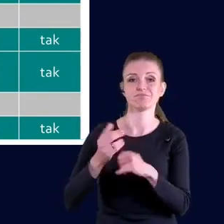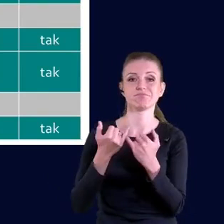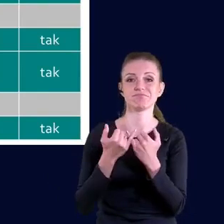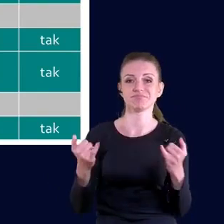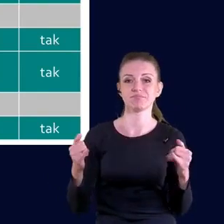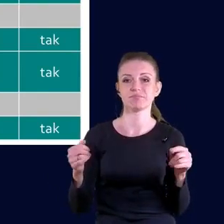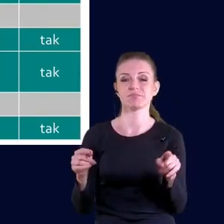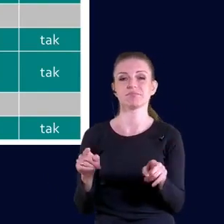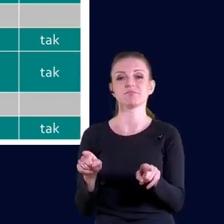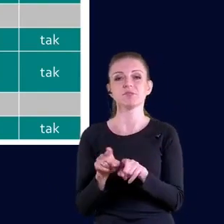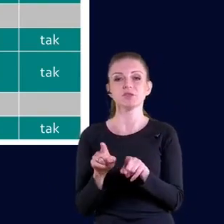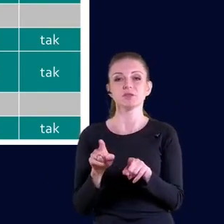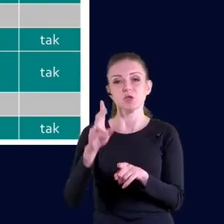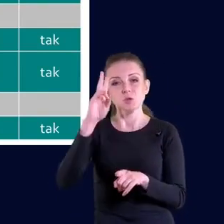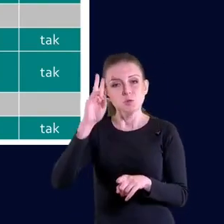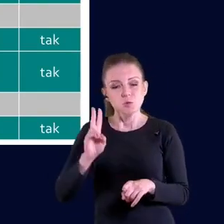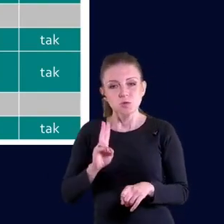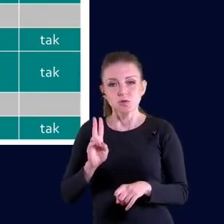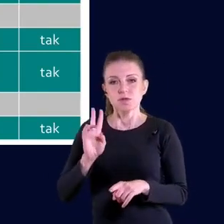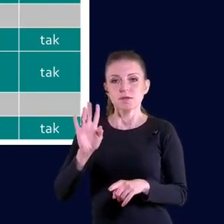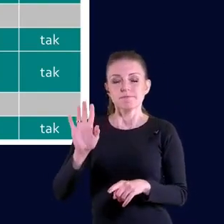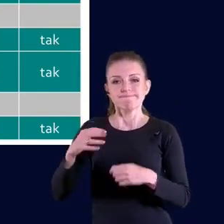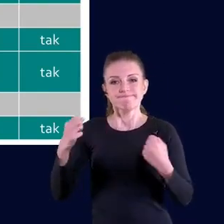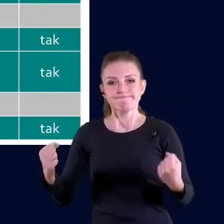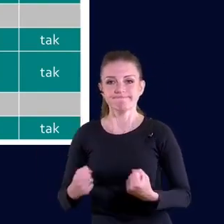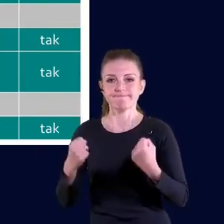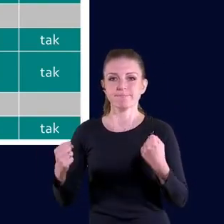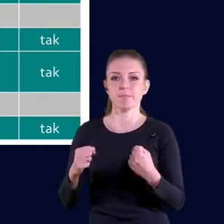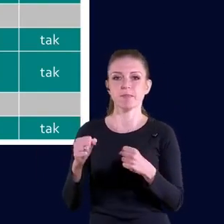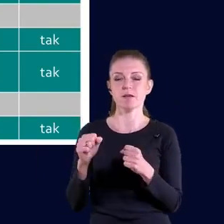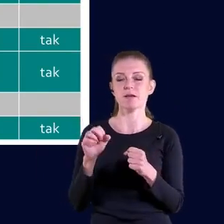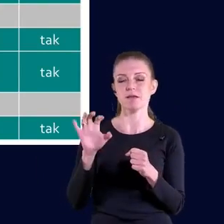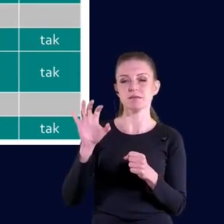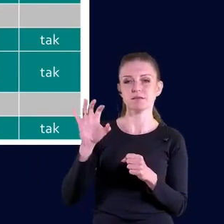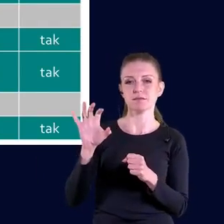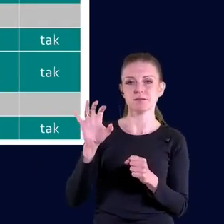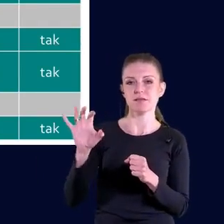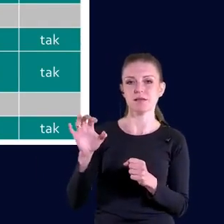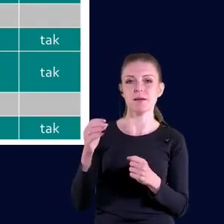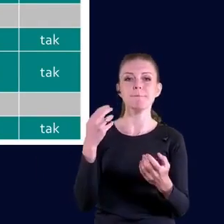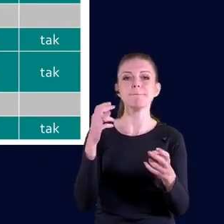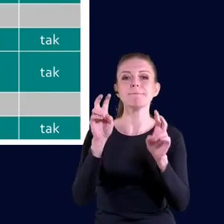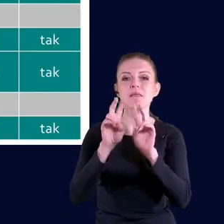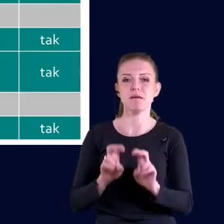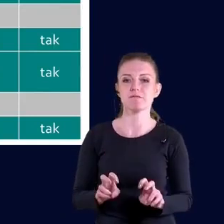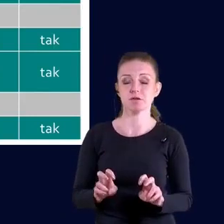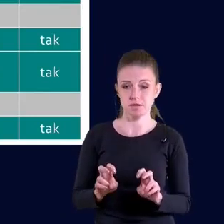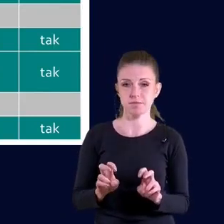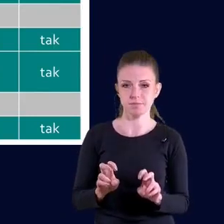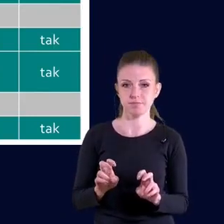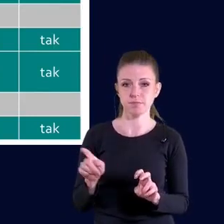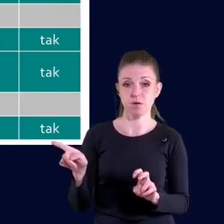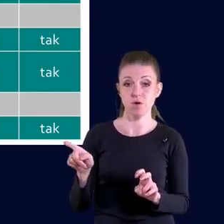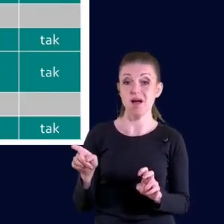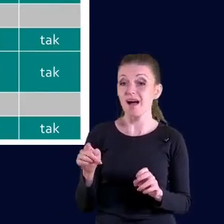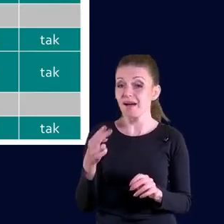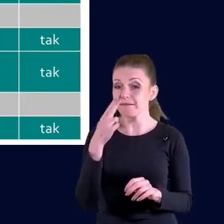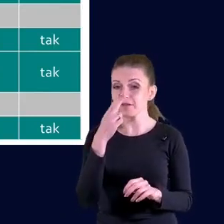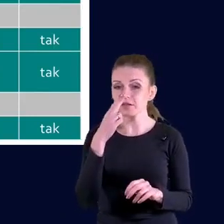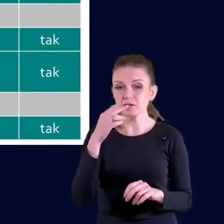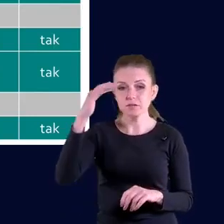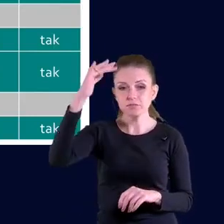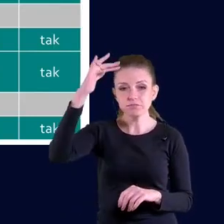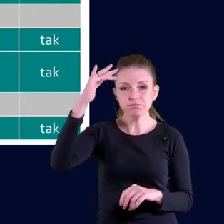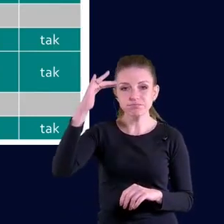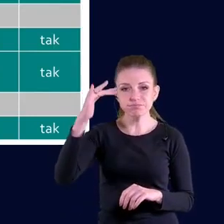instytucjonalne dotyczące danych badawczych natomiast przedostatniej przedostatnia